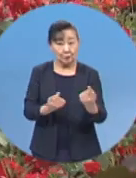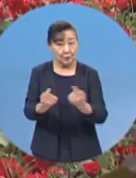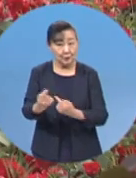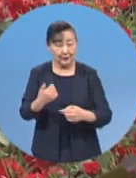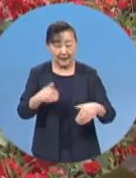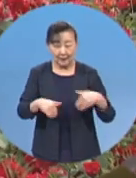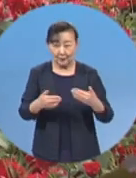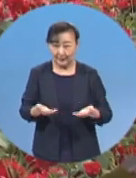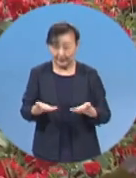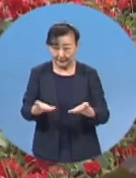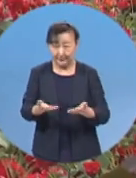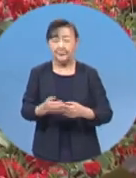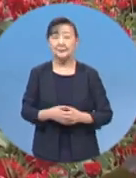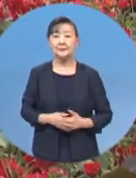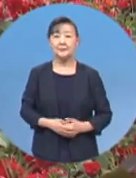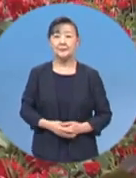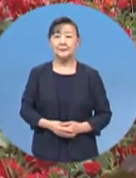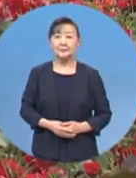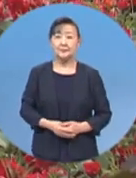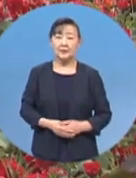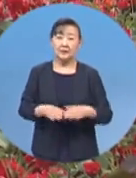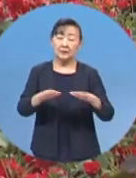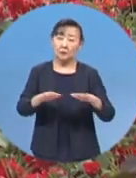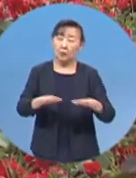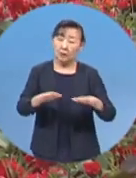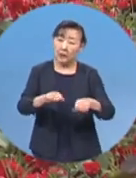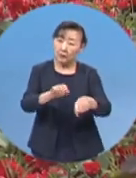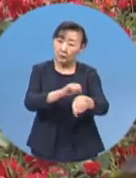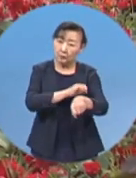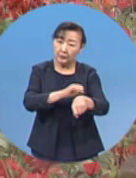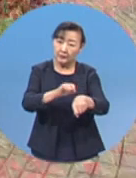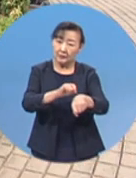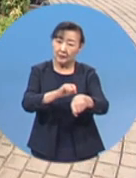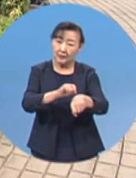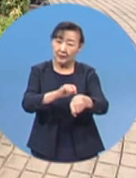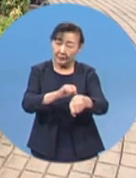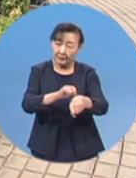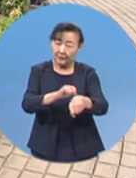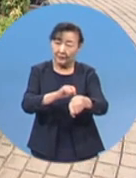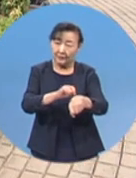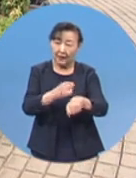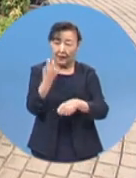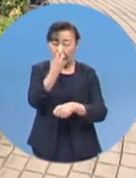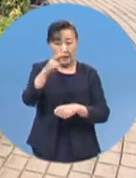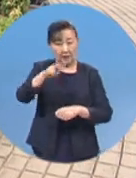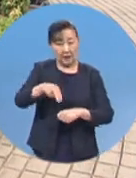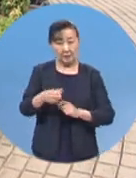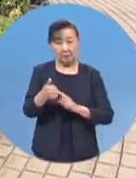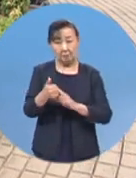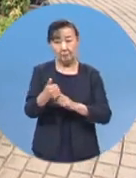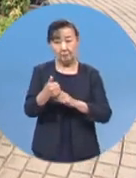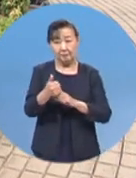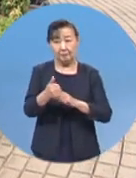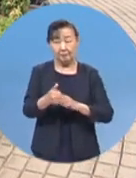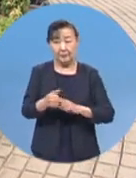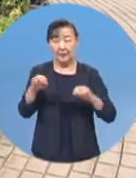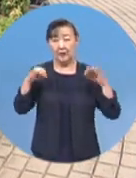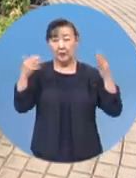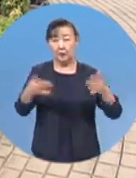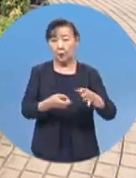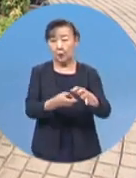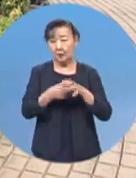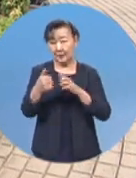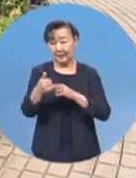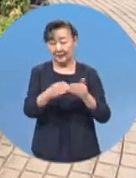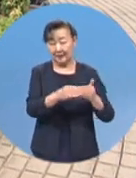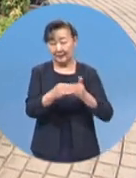楽しませています。今回は特別に八つバラ園の管理を行っている豊村さんに案内